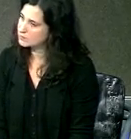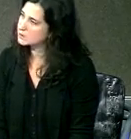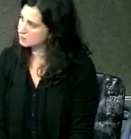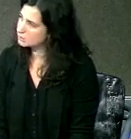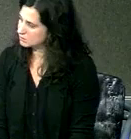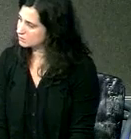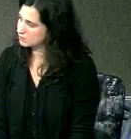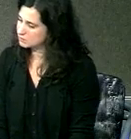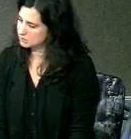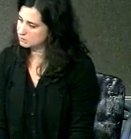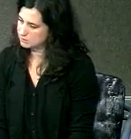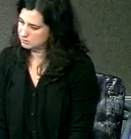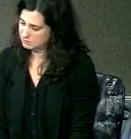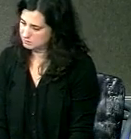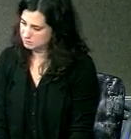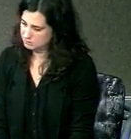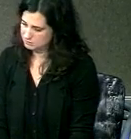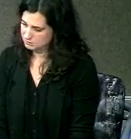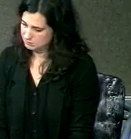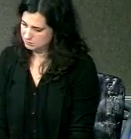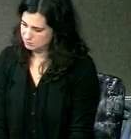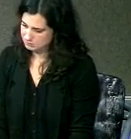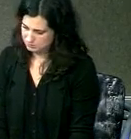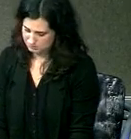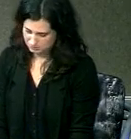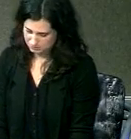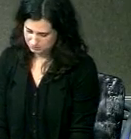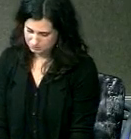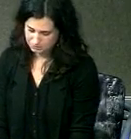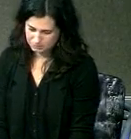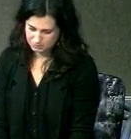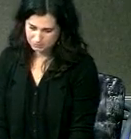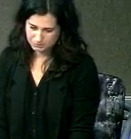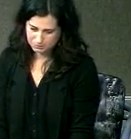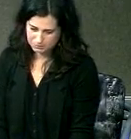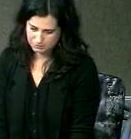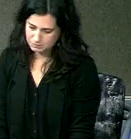dose de buprenorphine et que ça permettrait de baisser, etc.